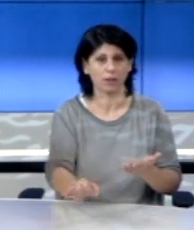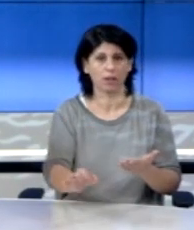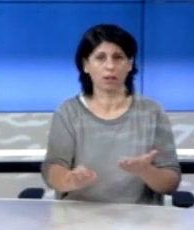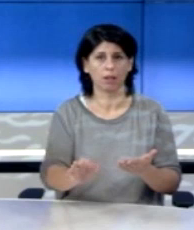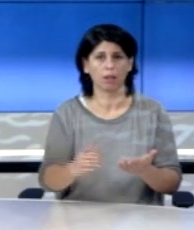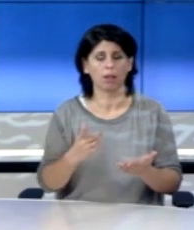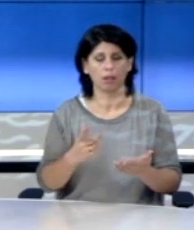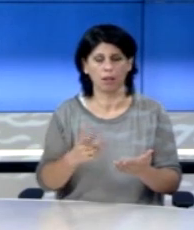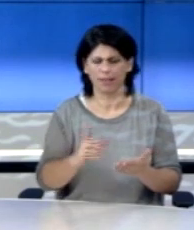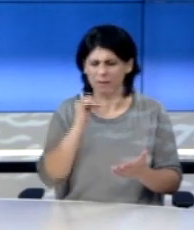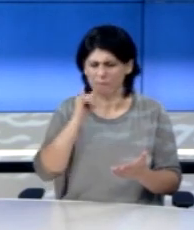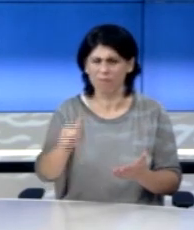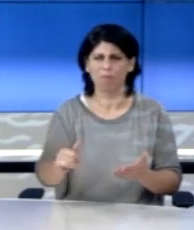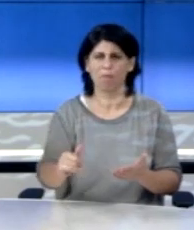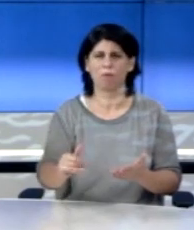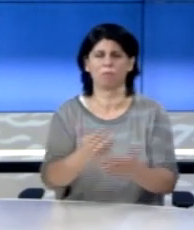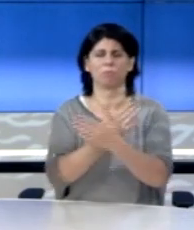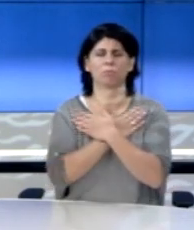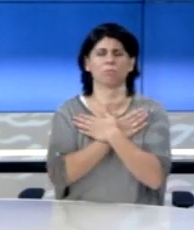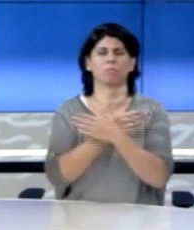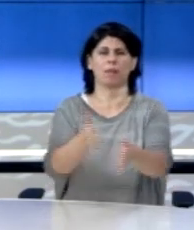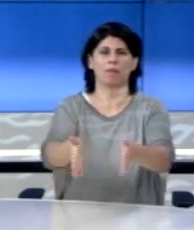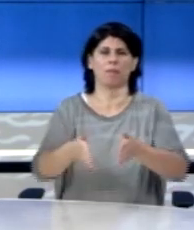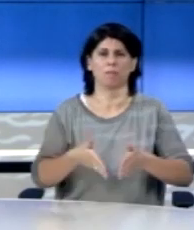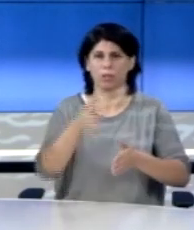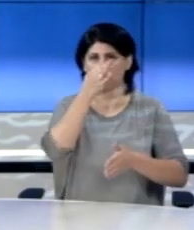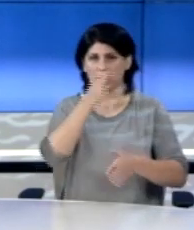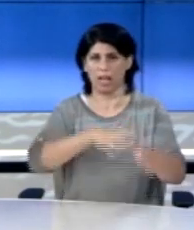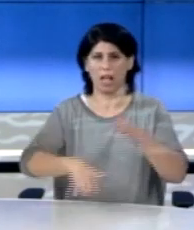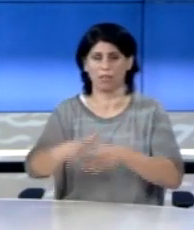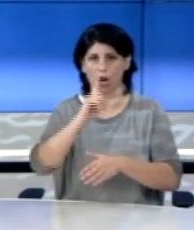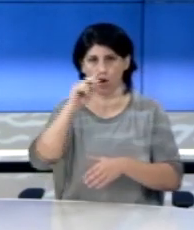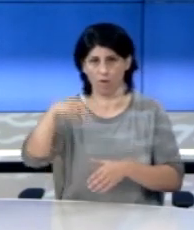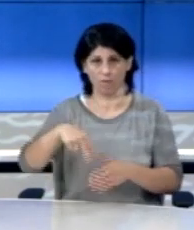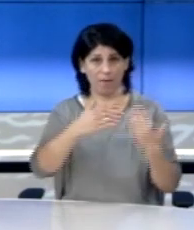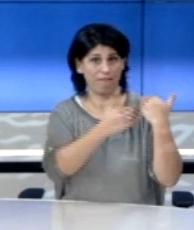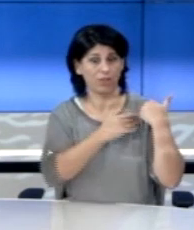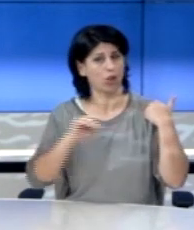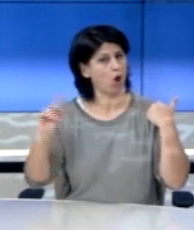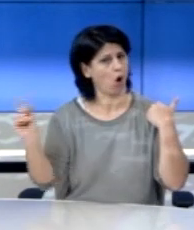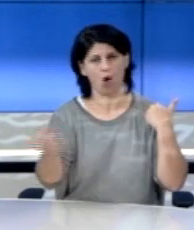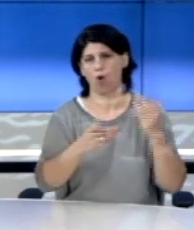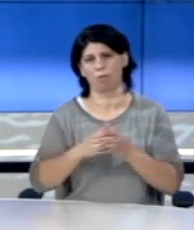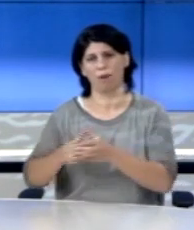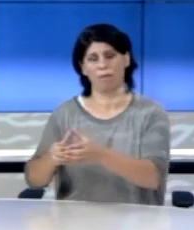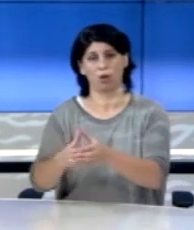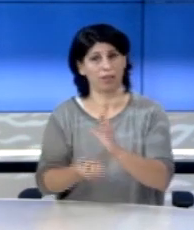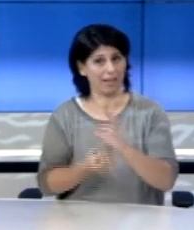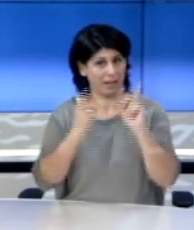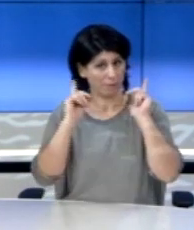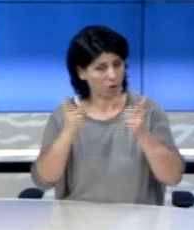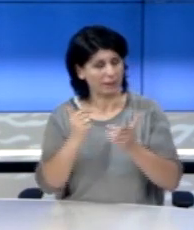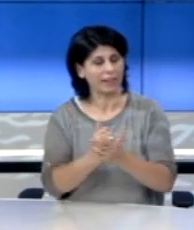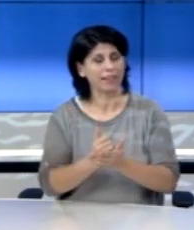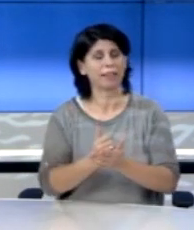οριστικό ενταφιασμό το σκάνδαλο της Νοβάρτης με ευθύνη όλων των πλευρών, και της Νέας Δημοκρατίας και